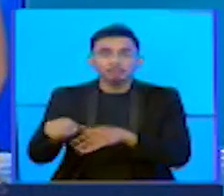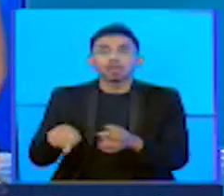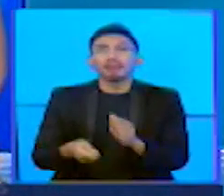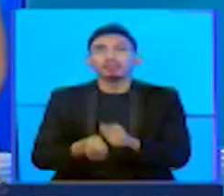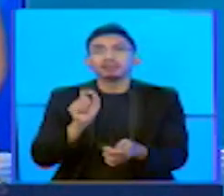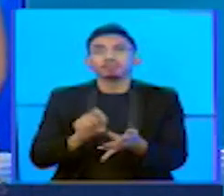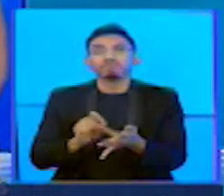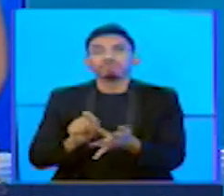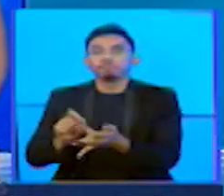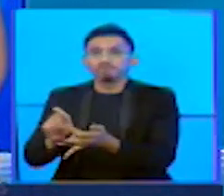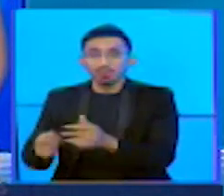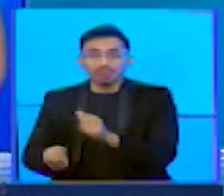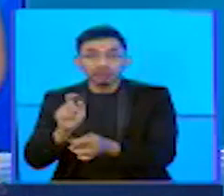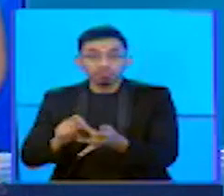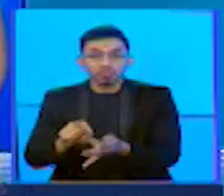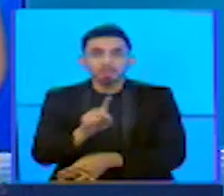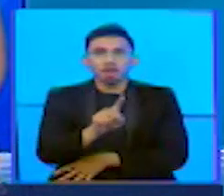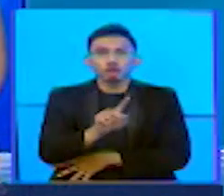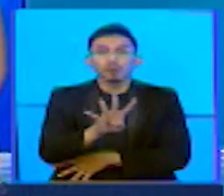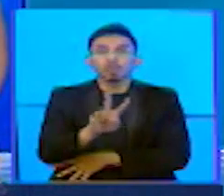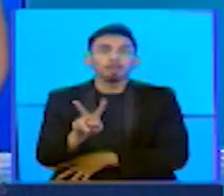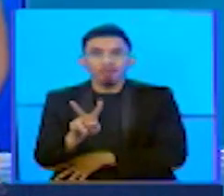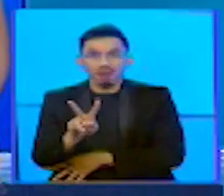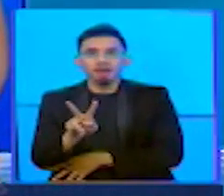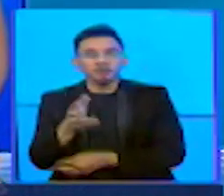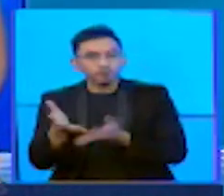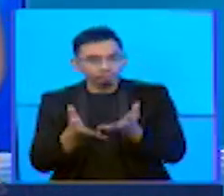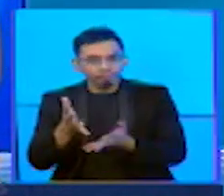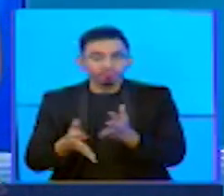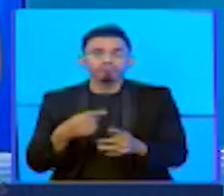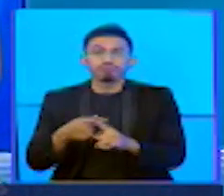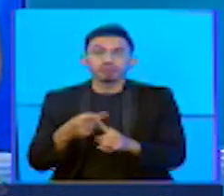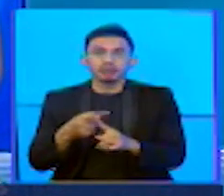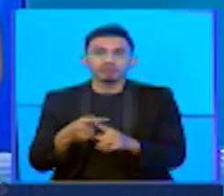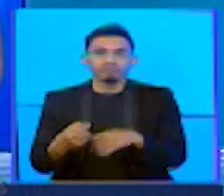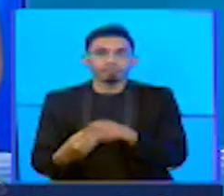hasil revite 142 petugas dinyatakan reaktif kofit